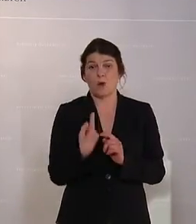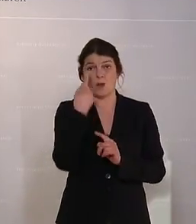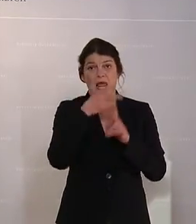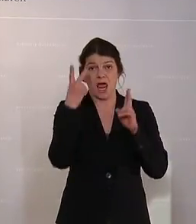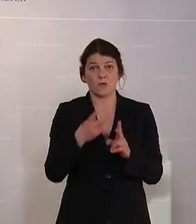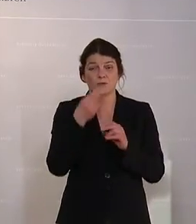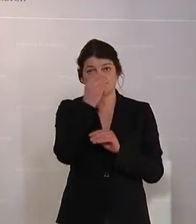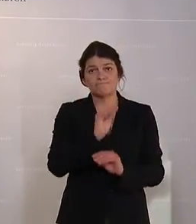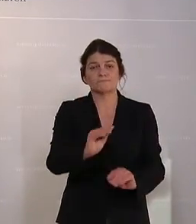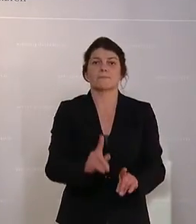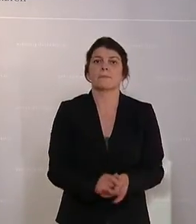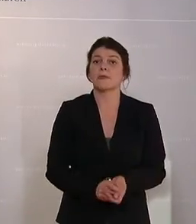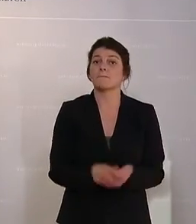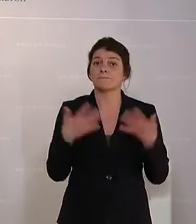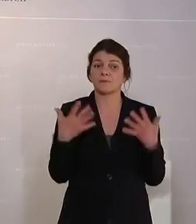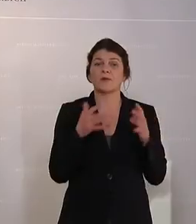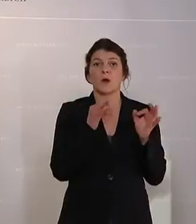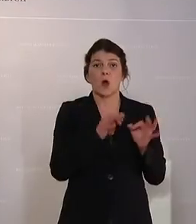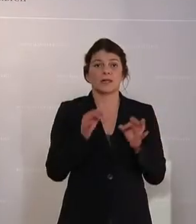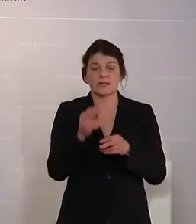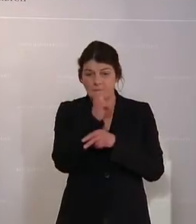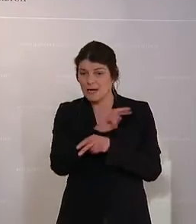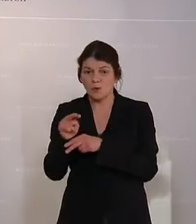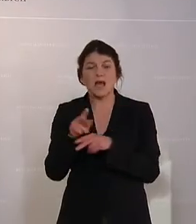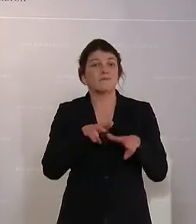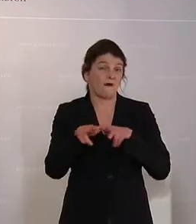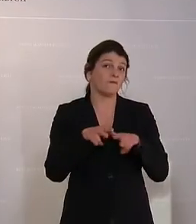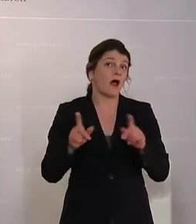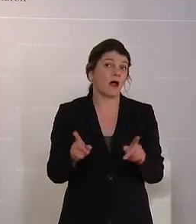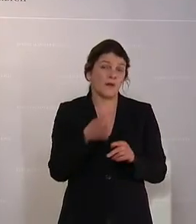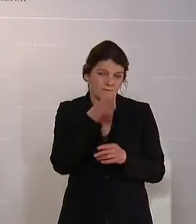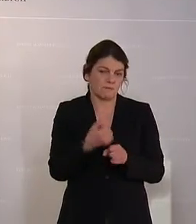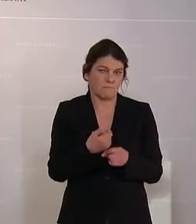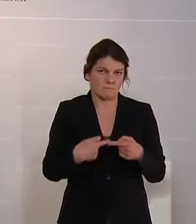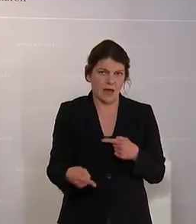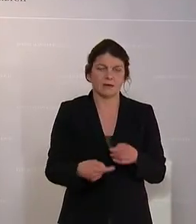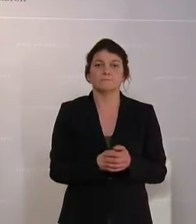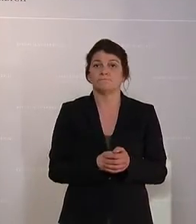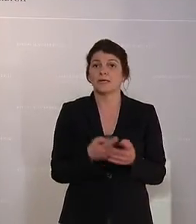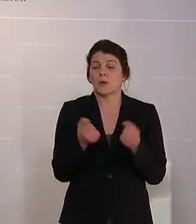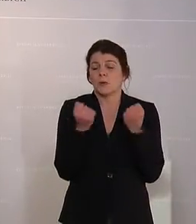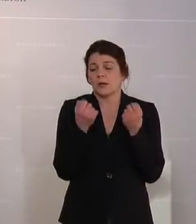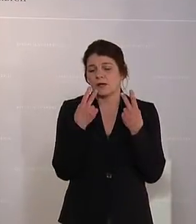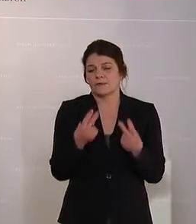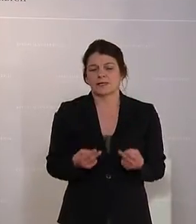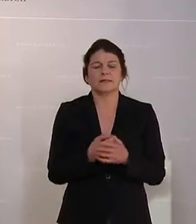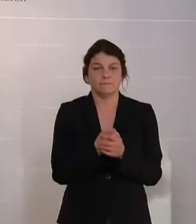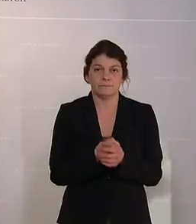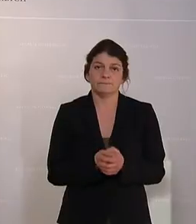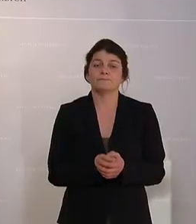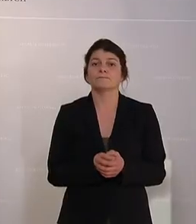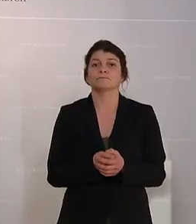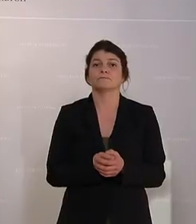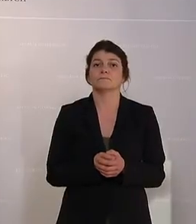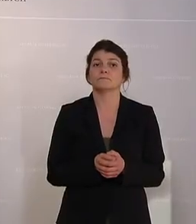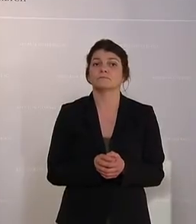unterstreichen, dass ein ordentliches Begutachtungsverfahren gemacht wird. Das ist extrem wichtig hierbei.